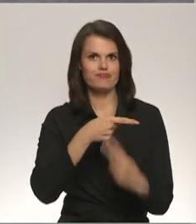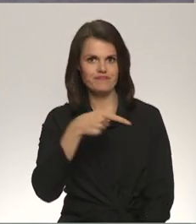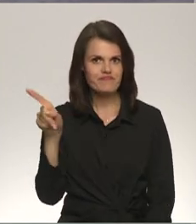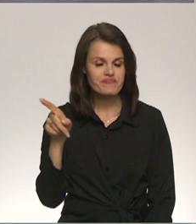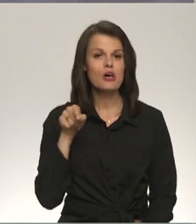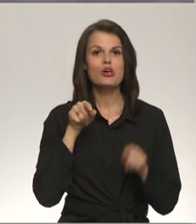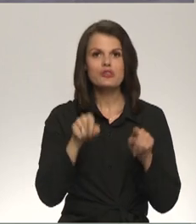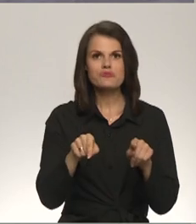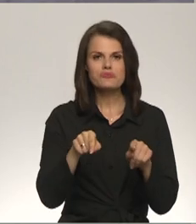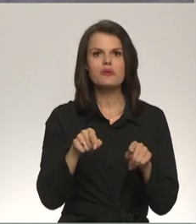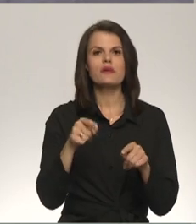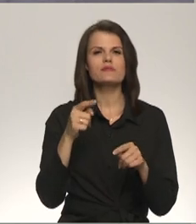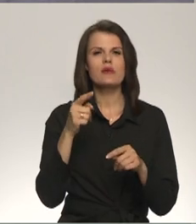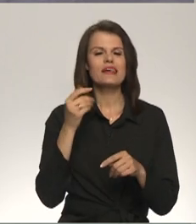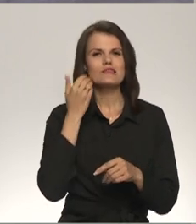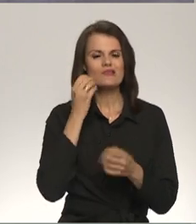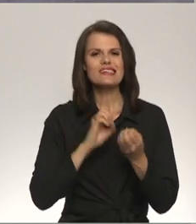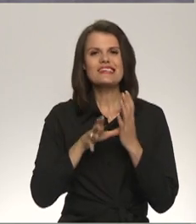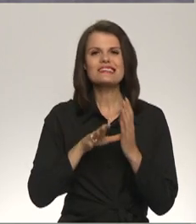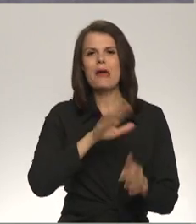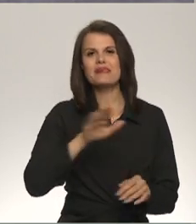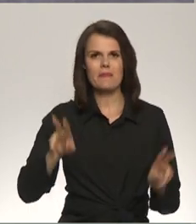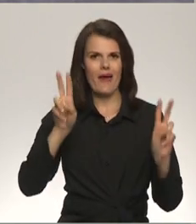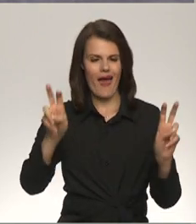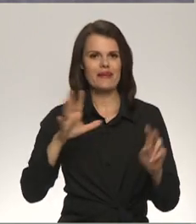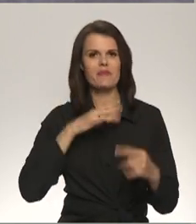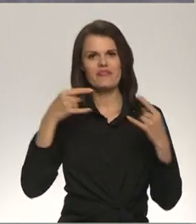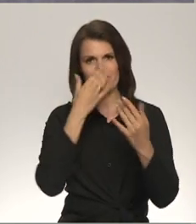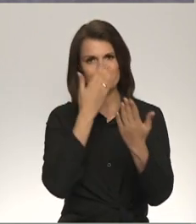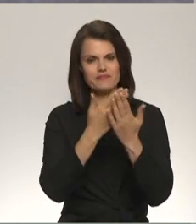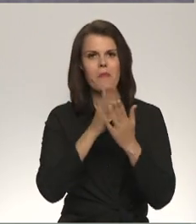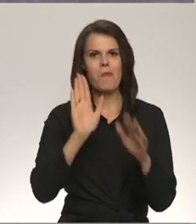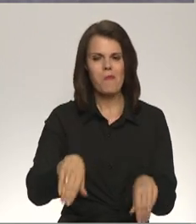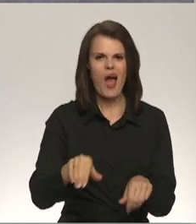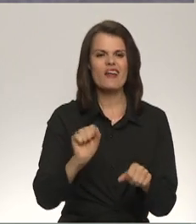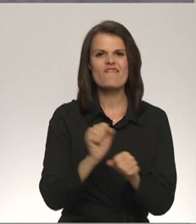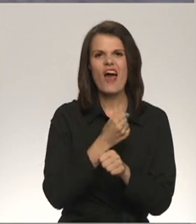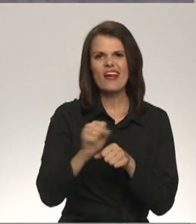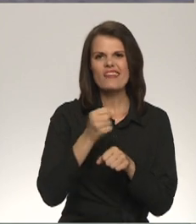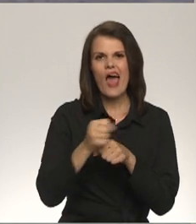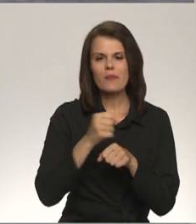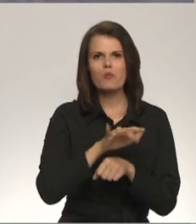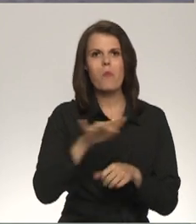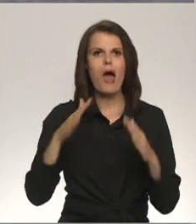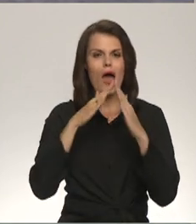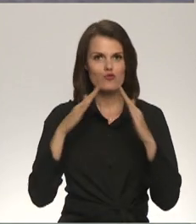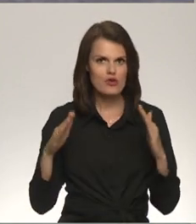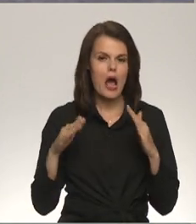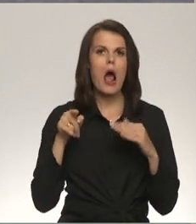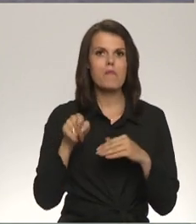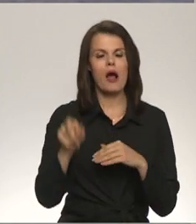Šis sabiedrisko mediju rubrikā sistēmas bērni ir pirmais gadījums, kad par vardarbību bērnu namā amatpersonai piemērota krimināla atbildība